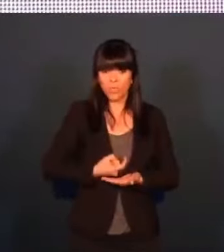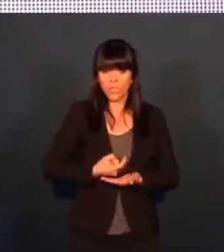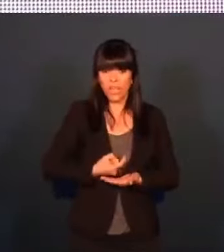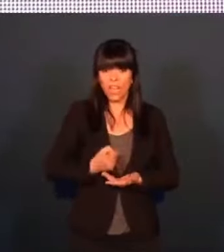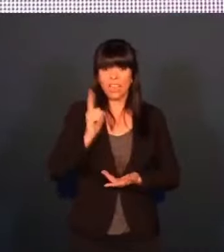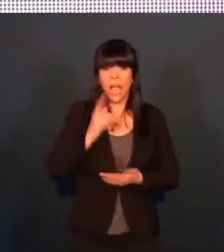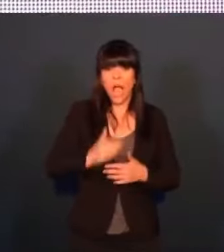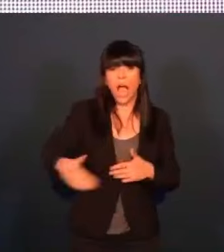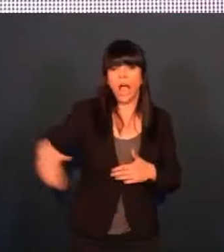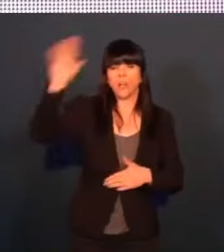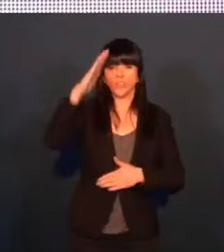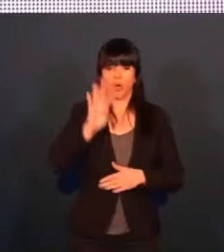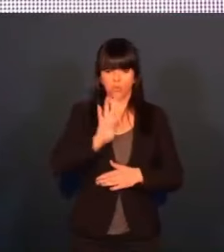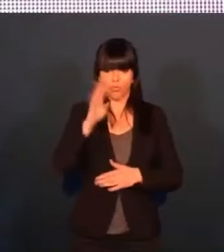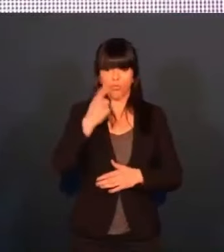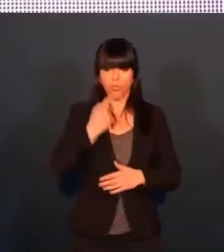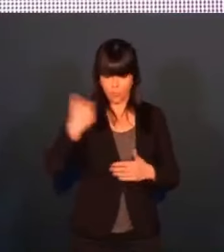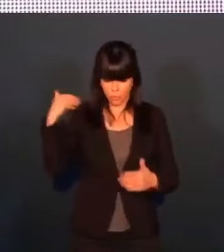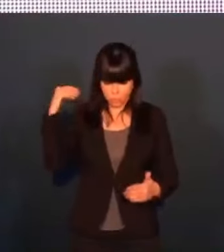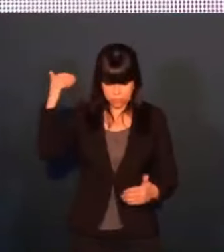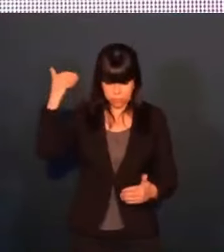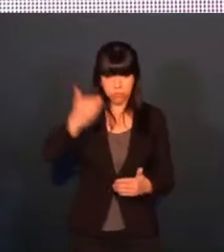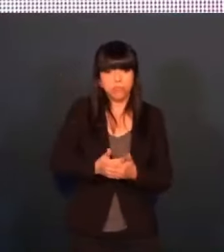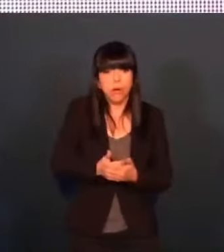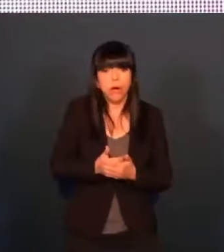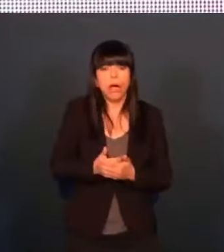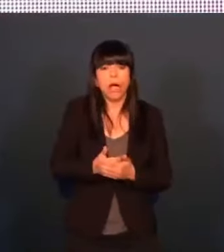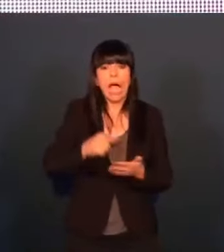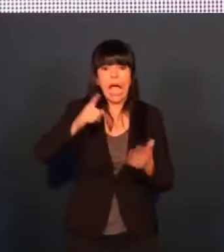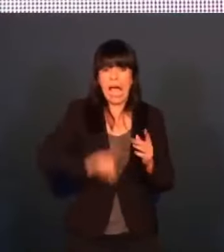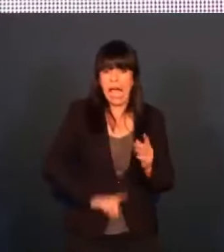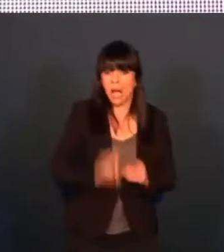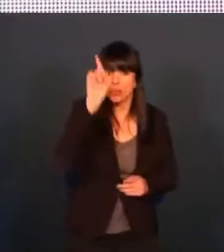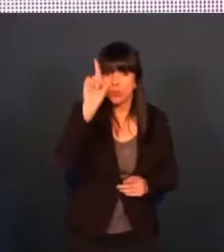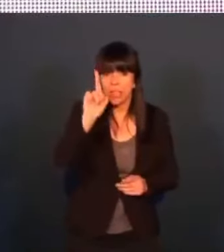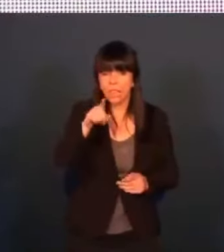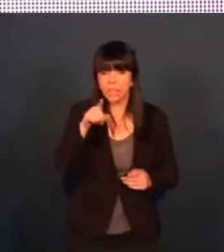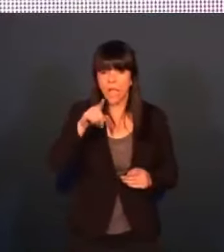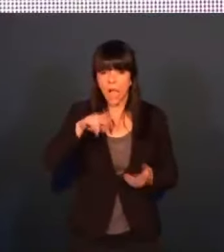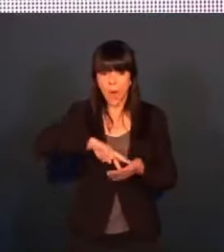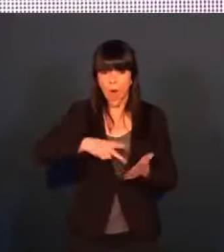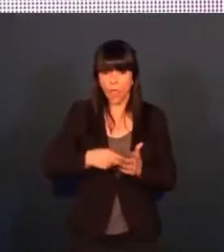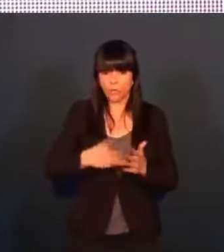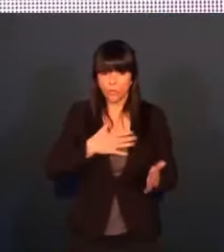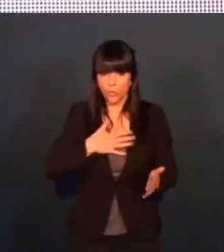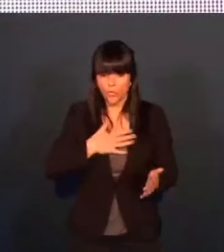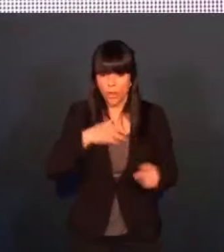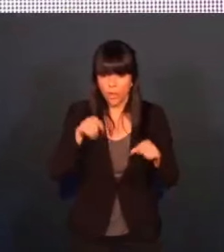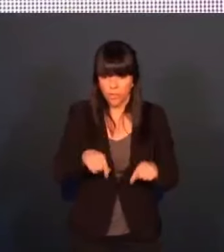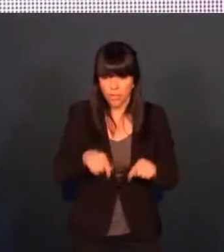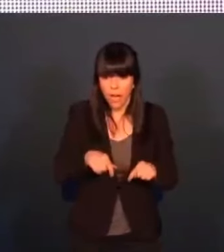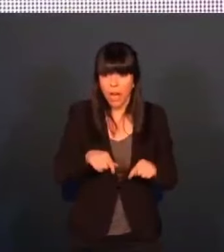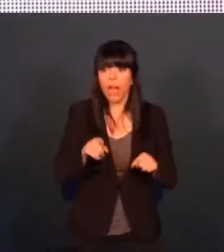за последните 14 години. В резултат на политическото доверие и приветливата среда за инвеститори,